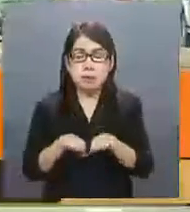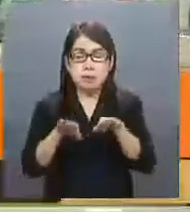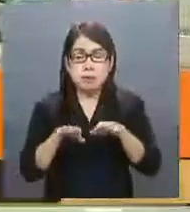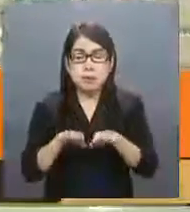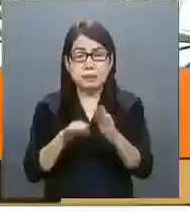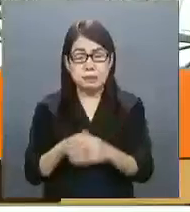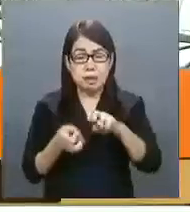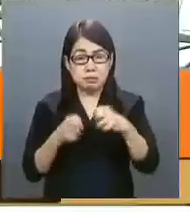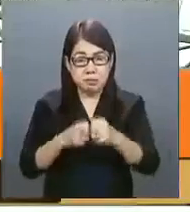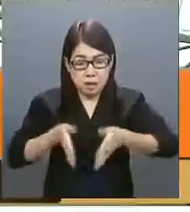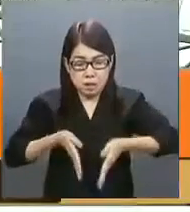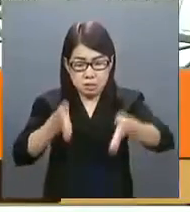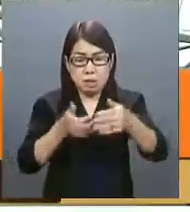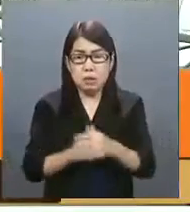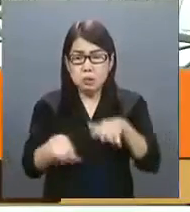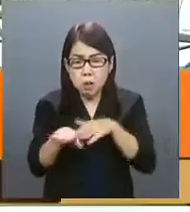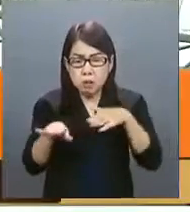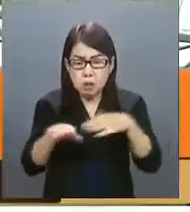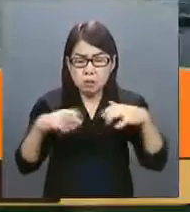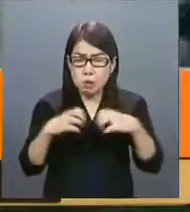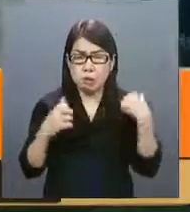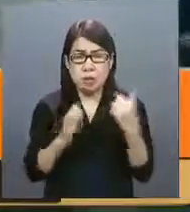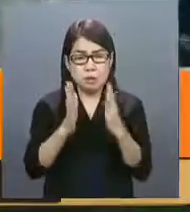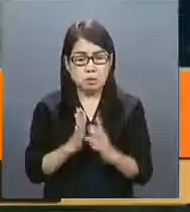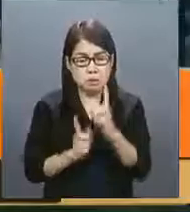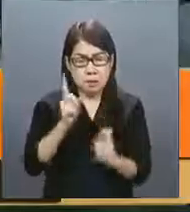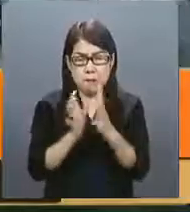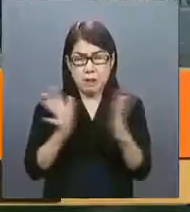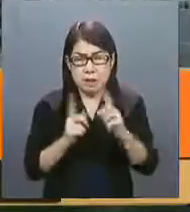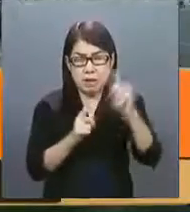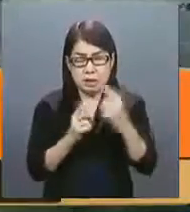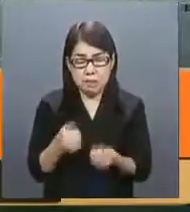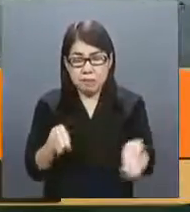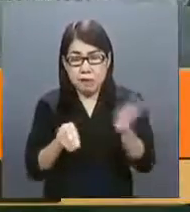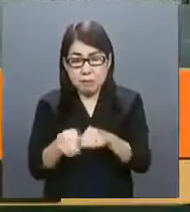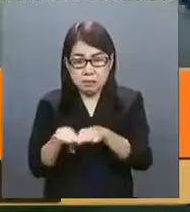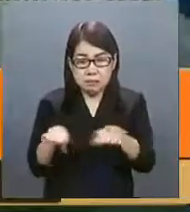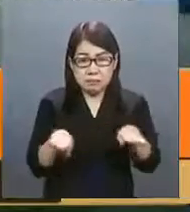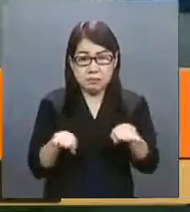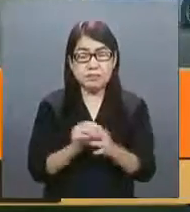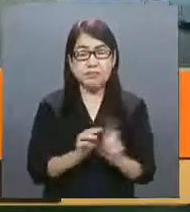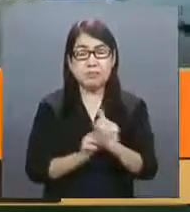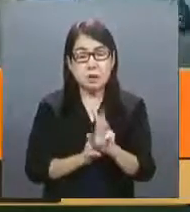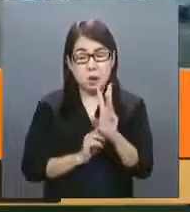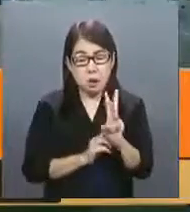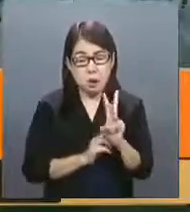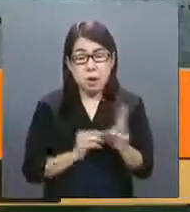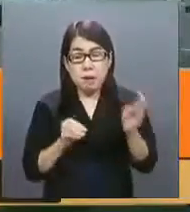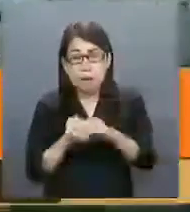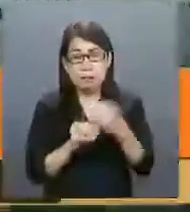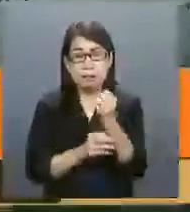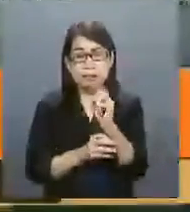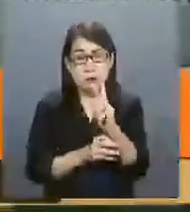ตุที่ทำให้มีผู้เสียชีวิตมากที่สุดหลังจากการขยายถนนให้เป็น6เลนถึง12เลนรถจึงมักใช้ความ